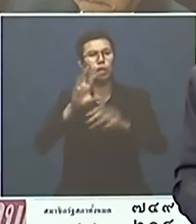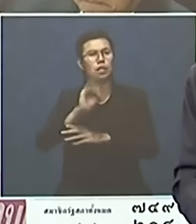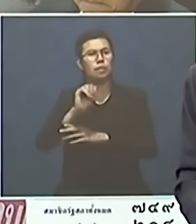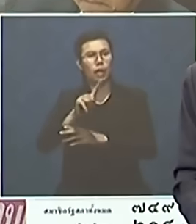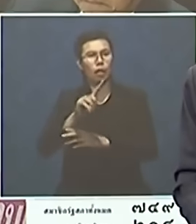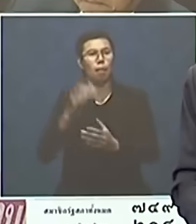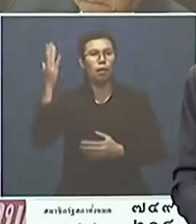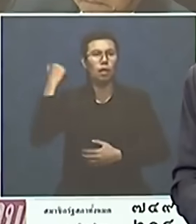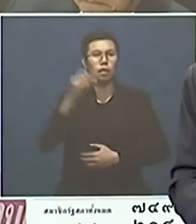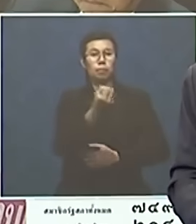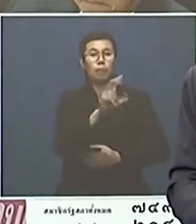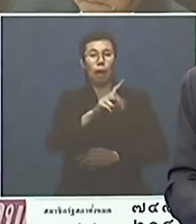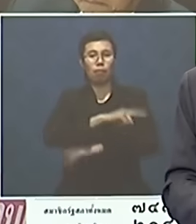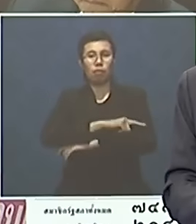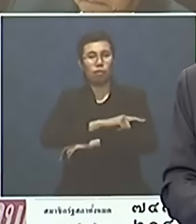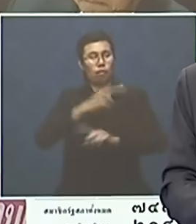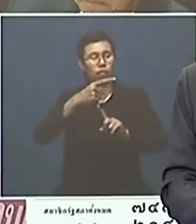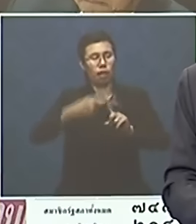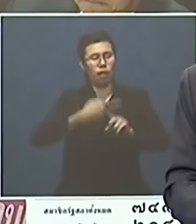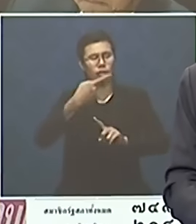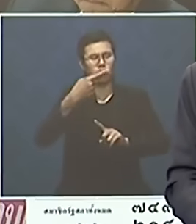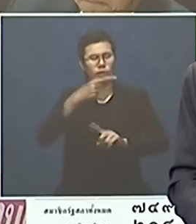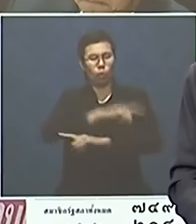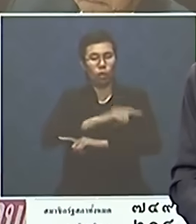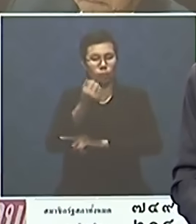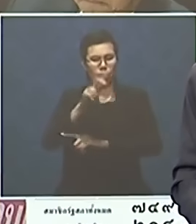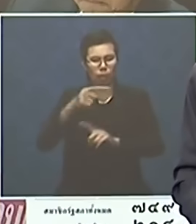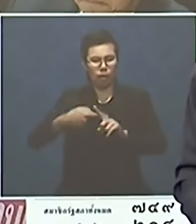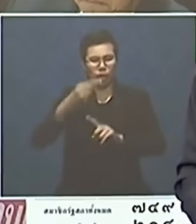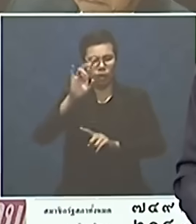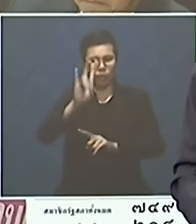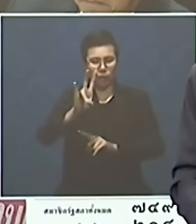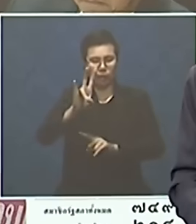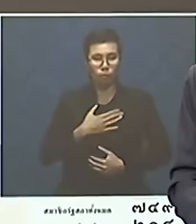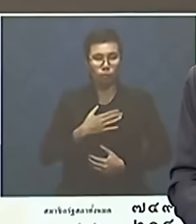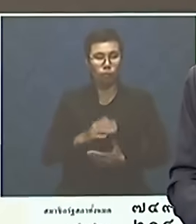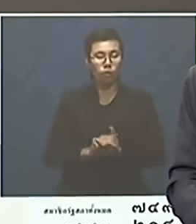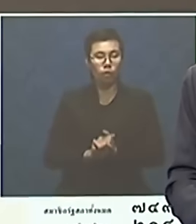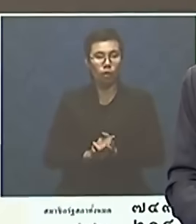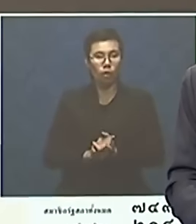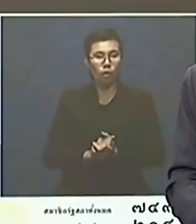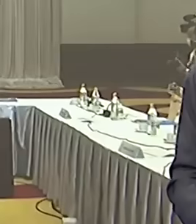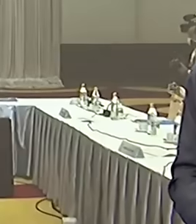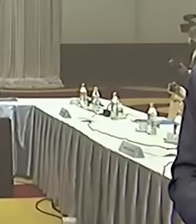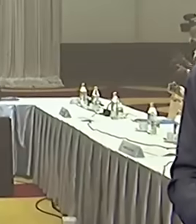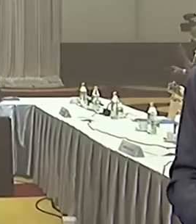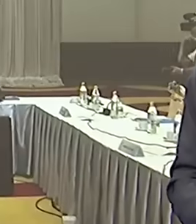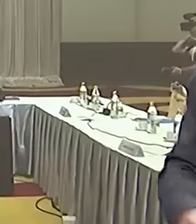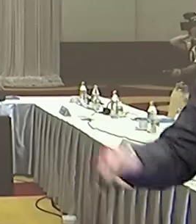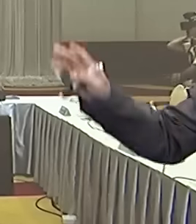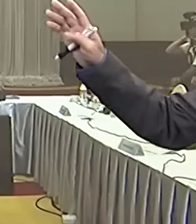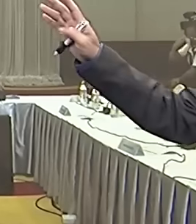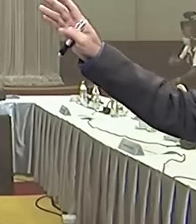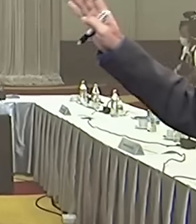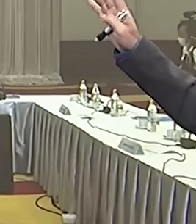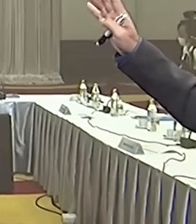ส.สและสวครับคราวนี้กลับมาดูที่บทบาทของทางกรรมการการเลือกตั้งครับนี่ก็ปฏิเสธไม่ได้ครับ